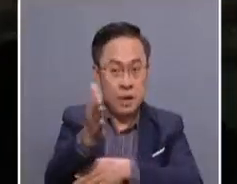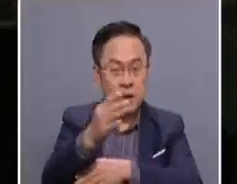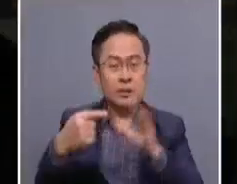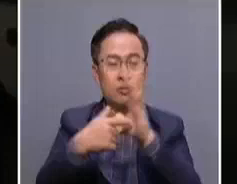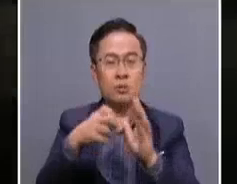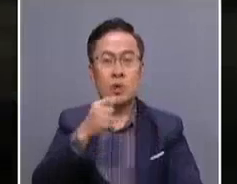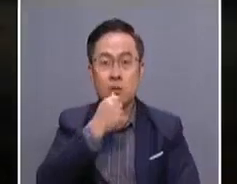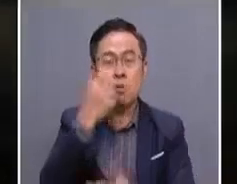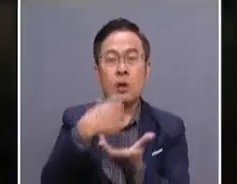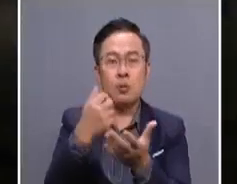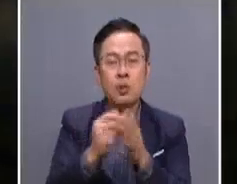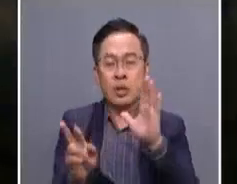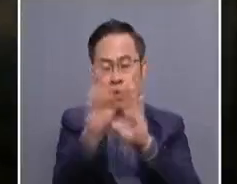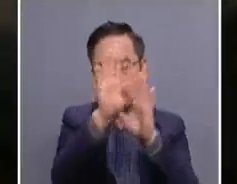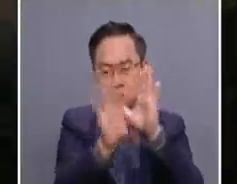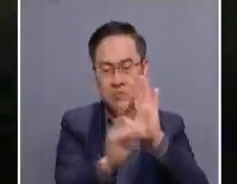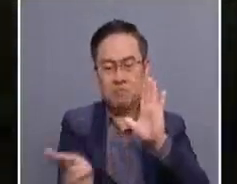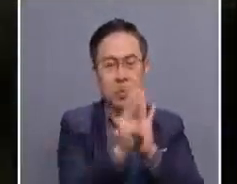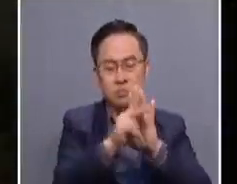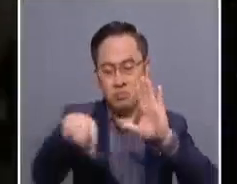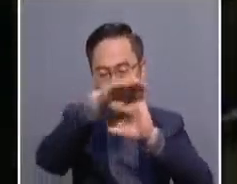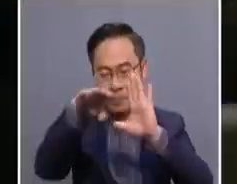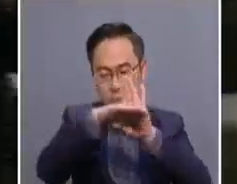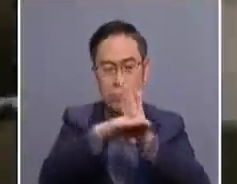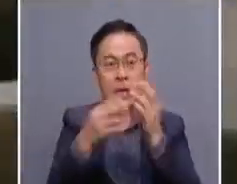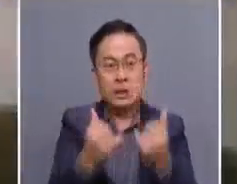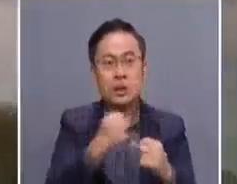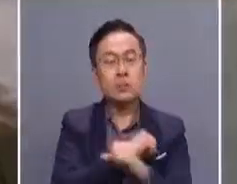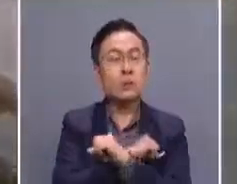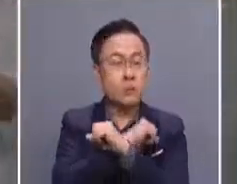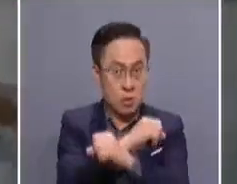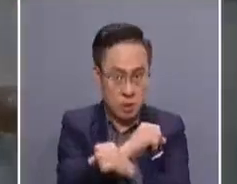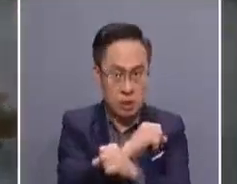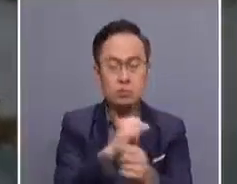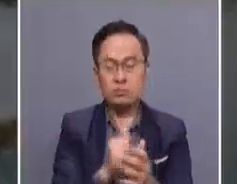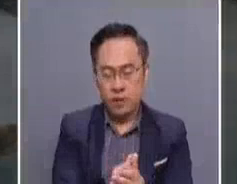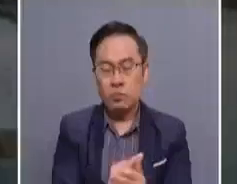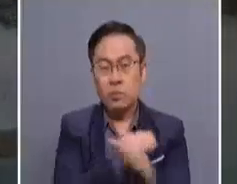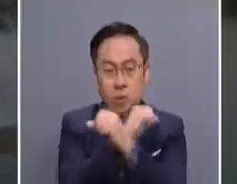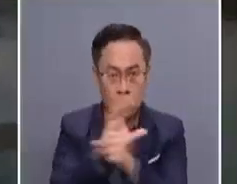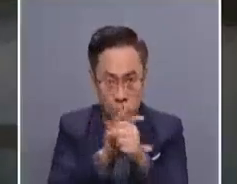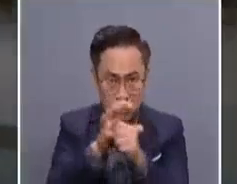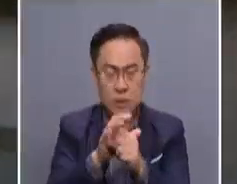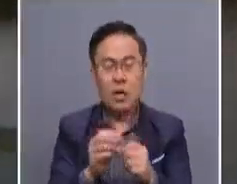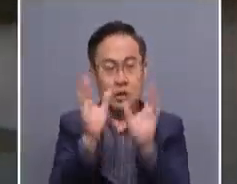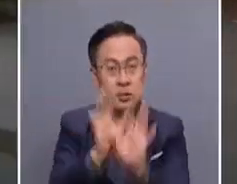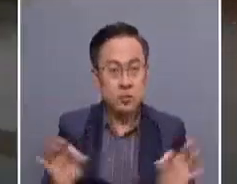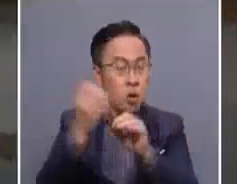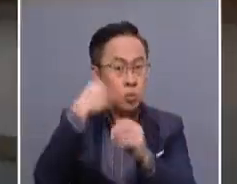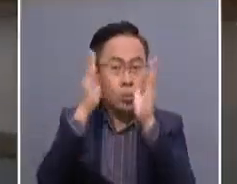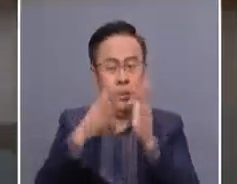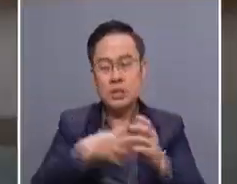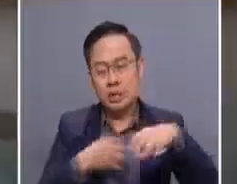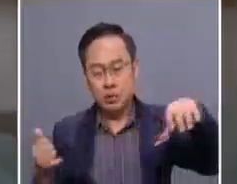ว่าการวางกฎระเบียบอย่างเคร่งครัดแบบนี้เนี่ยนะฮะก็เพื่อที่จะต้องกันให้ทุกคนเนี่ยผ่านการตรวจเชื้อซะก่อนน